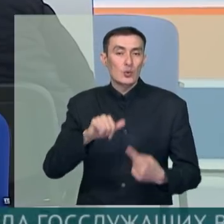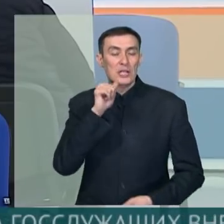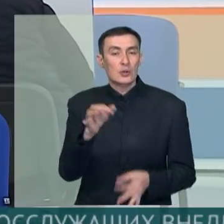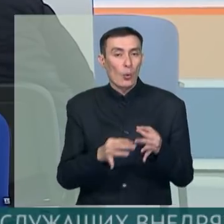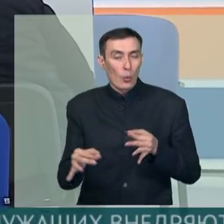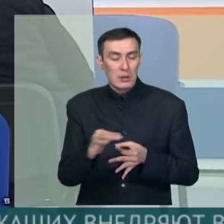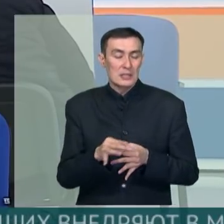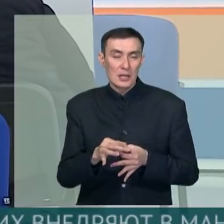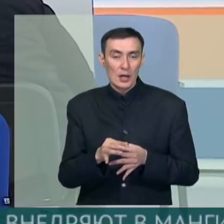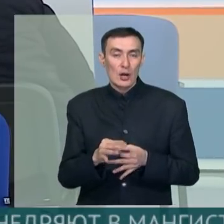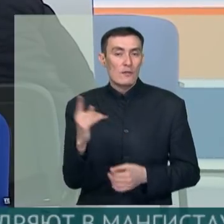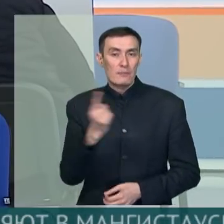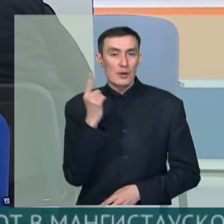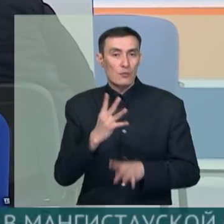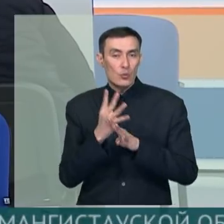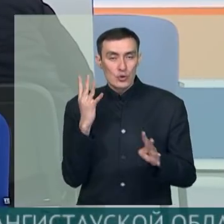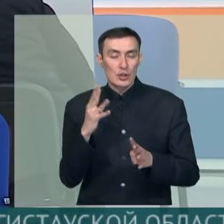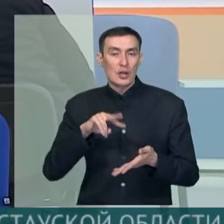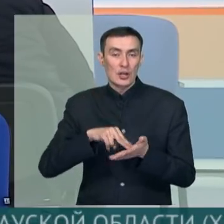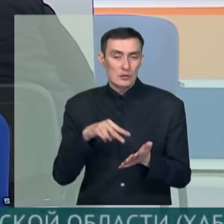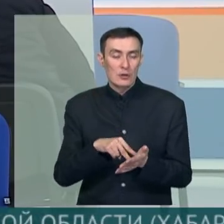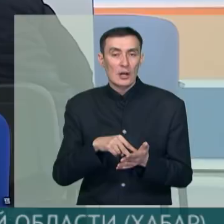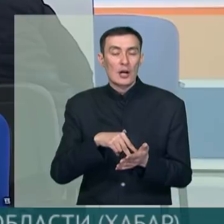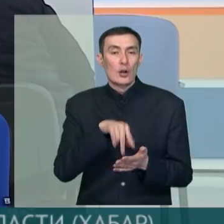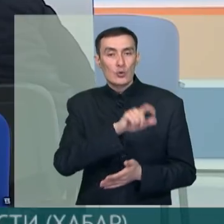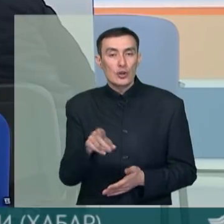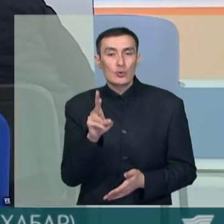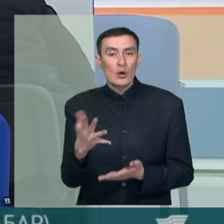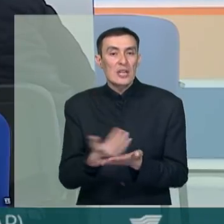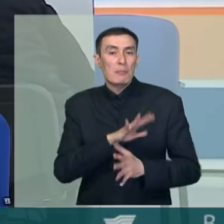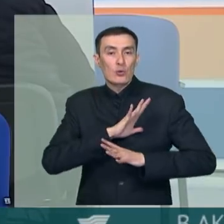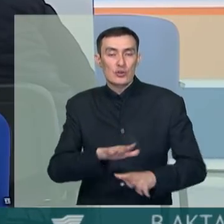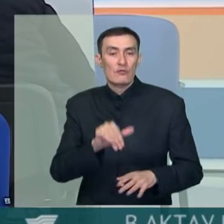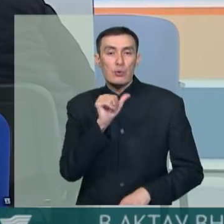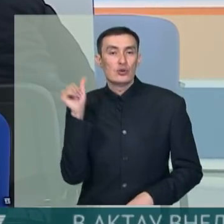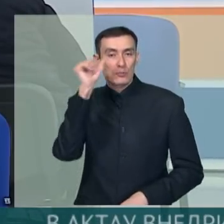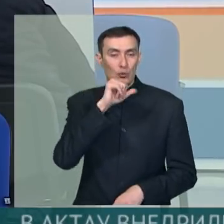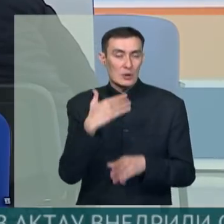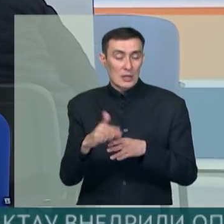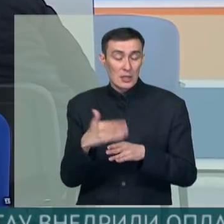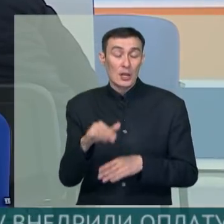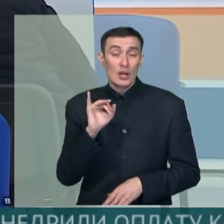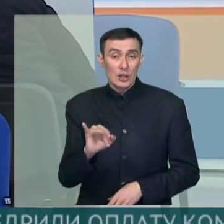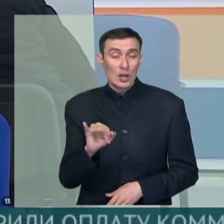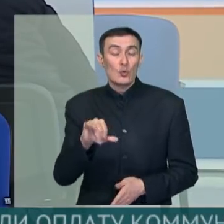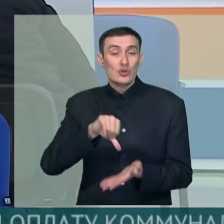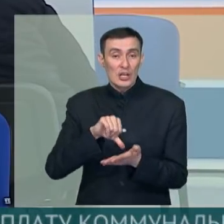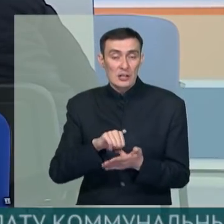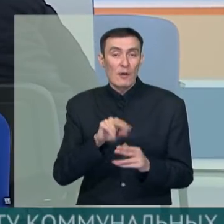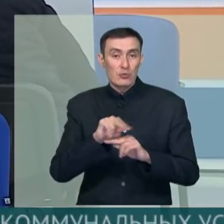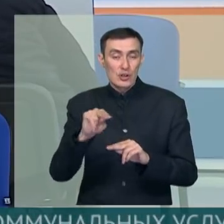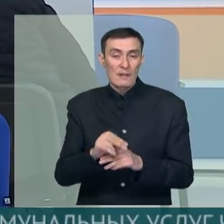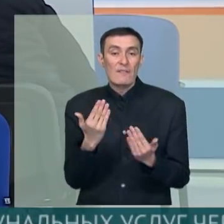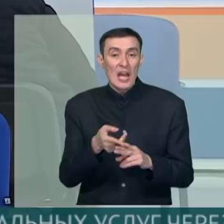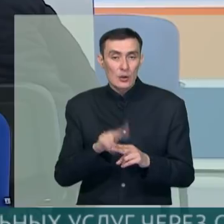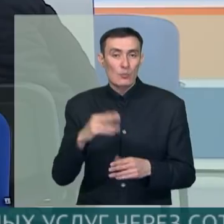области, они, конечно, в первую очередь рассчитываются на тех людей, которые не получили кредиты в прошлом году, ну и на участников обучения